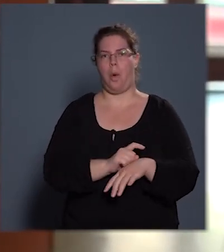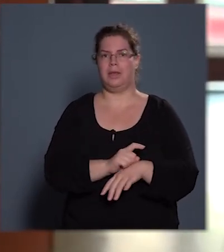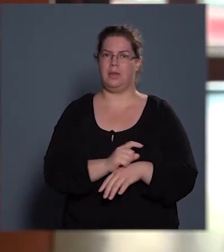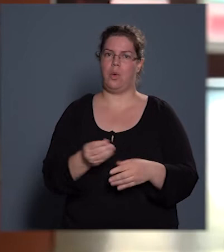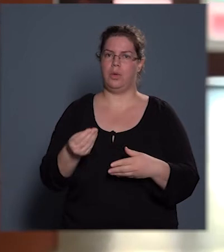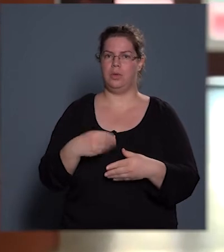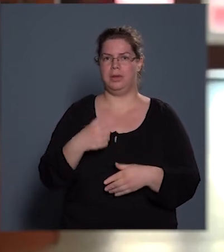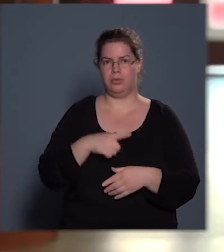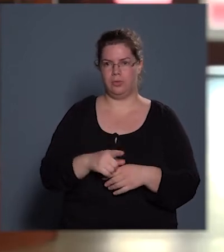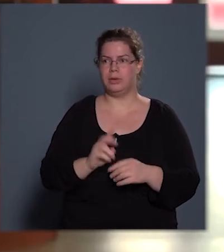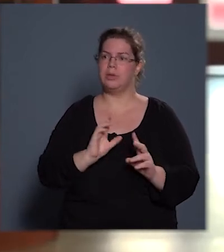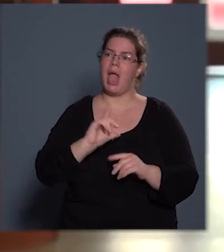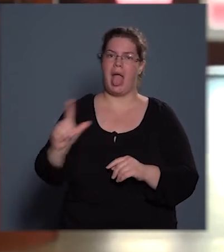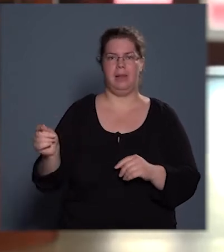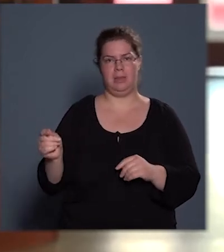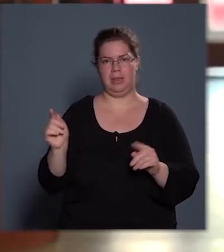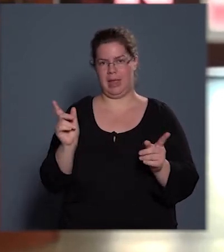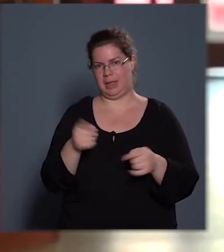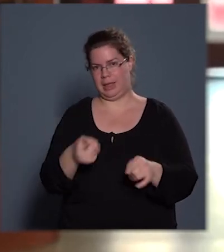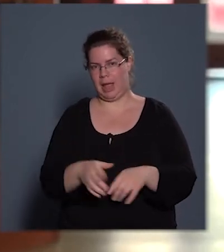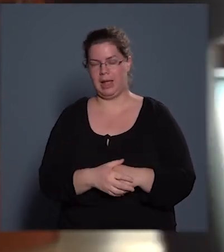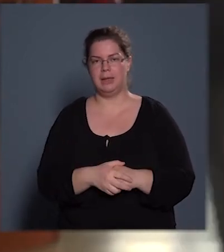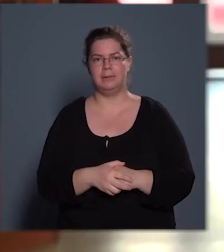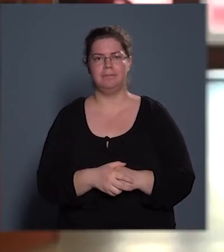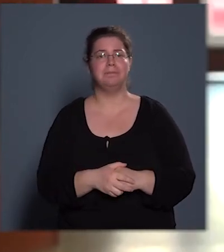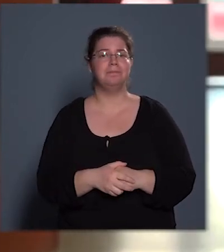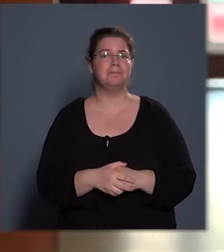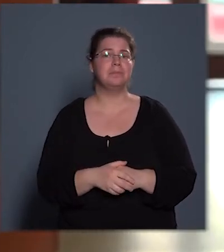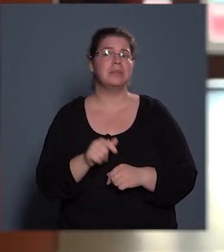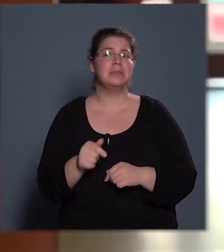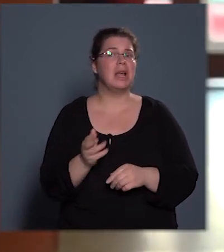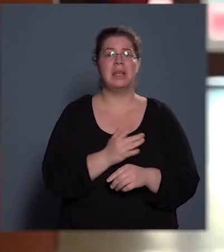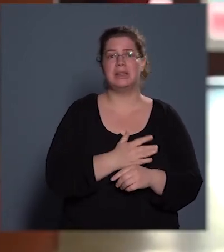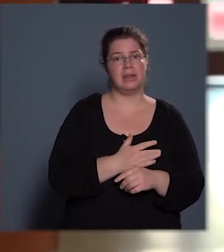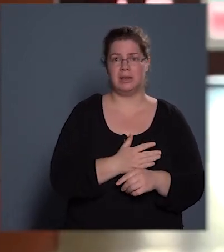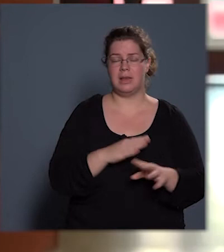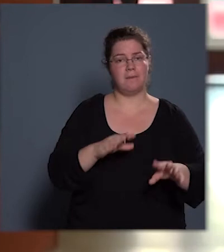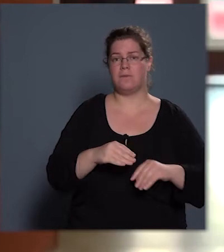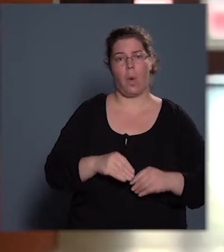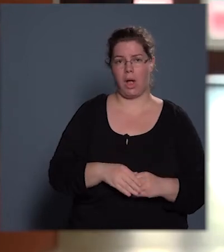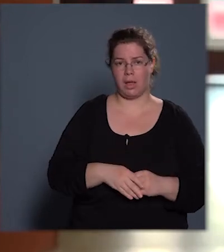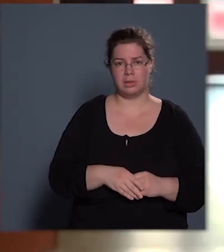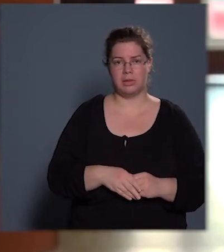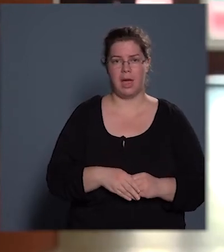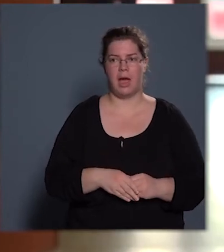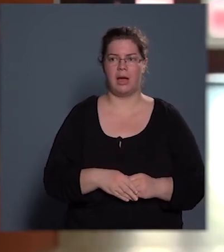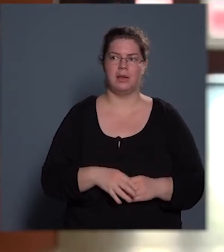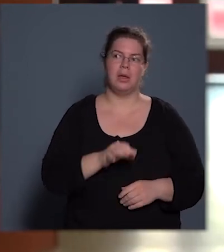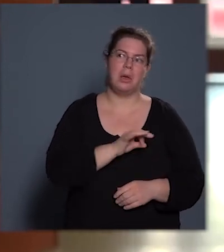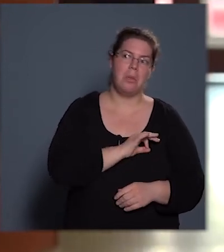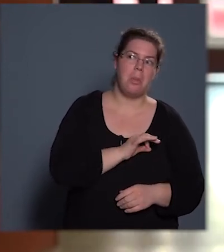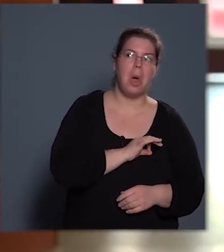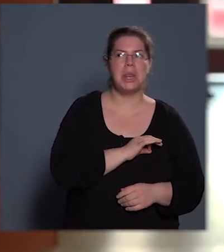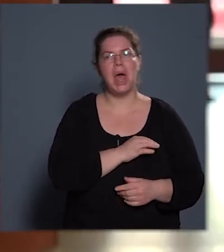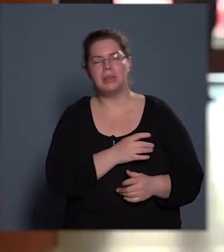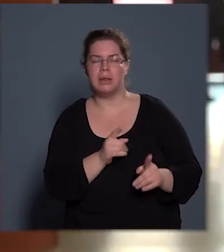volt, hogy elmentek énekelni. Hát eleinte nem fogadták a barátai, mondjuk